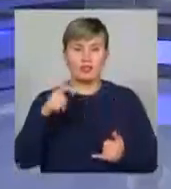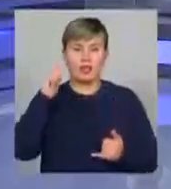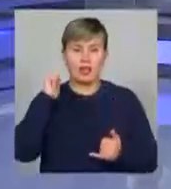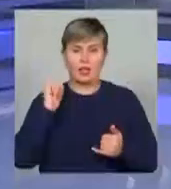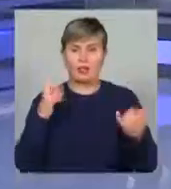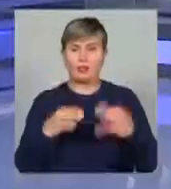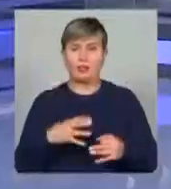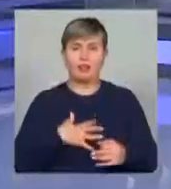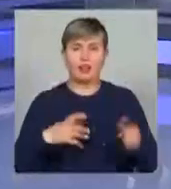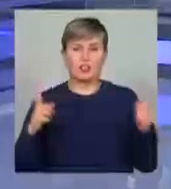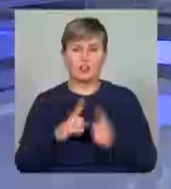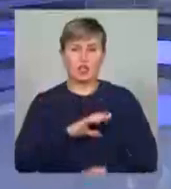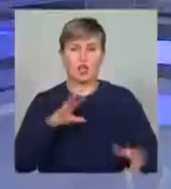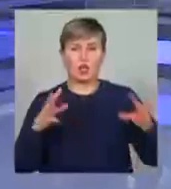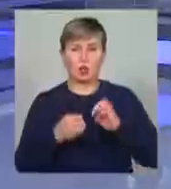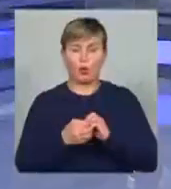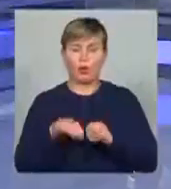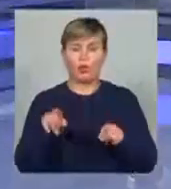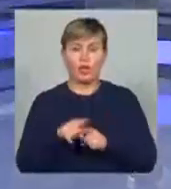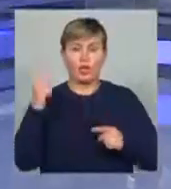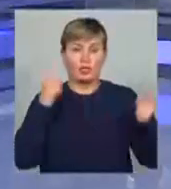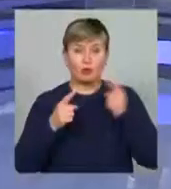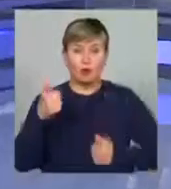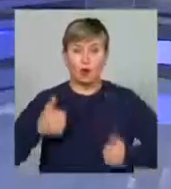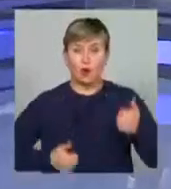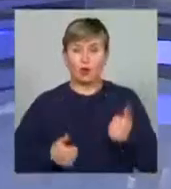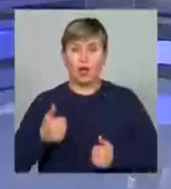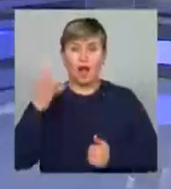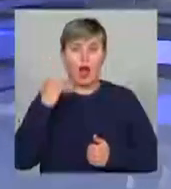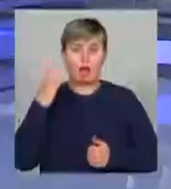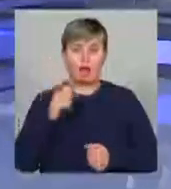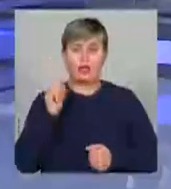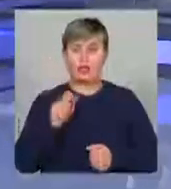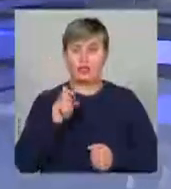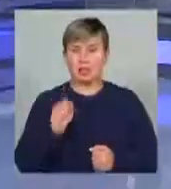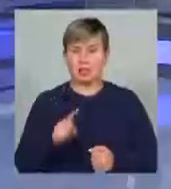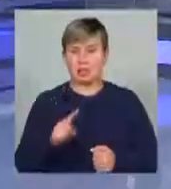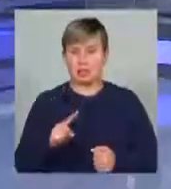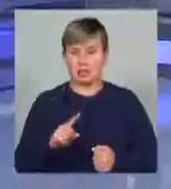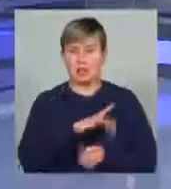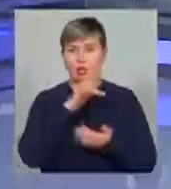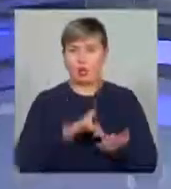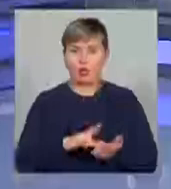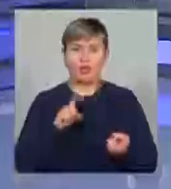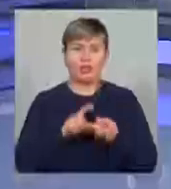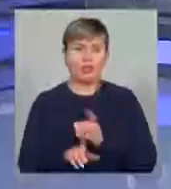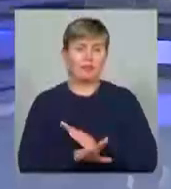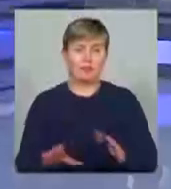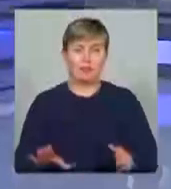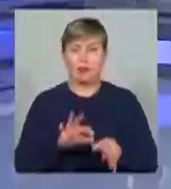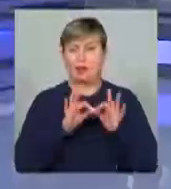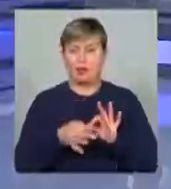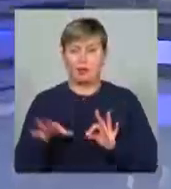На важной встрече подвели итоги также творческого конкурса «Алматы. Золотая колыбель независимости». Подробнее о нем и